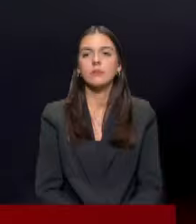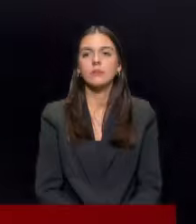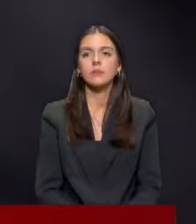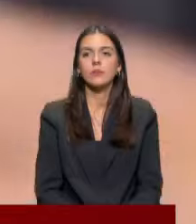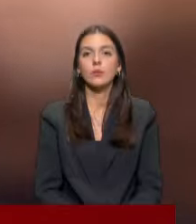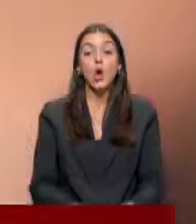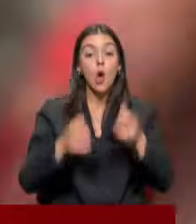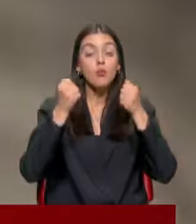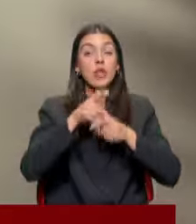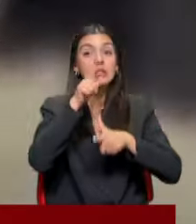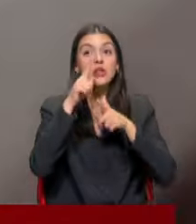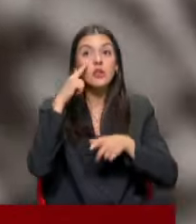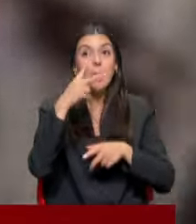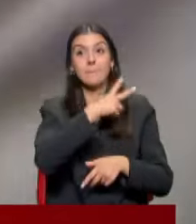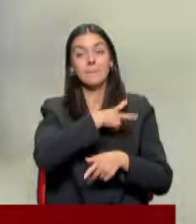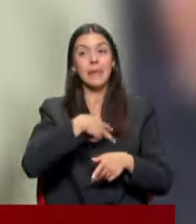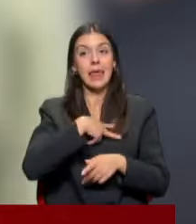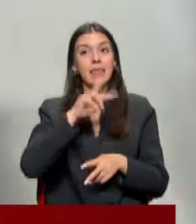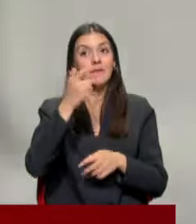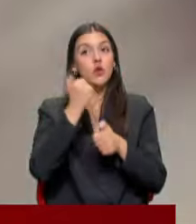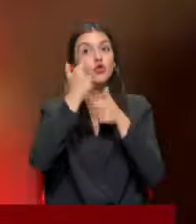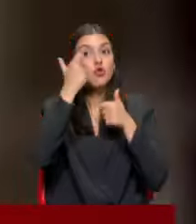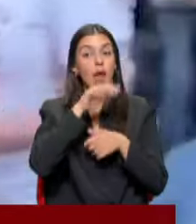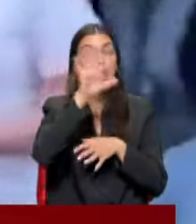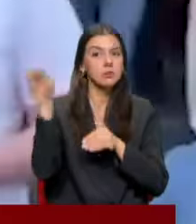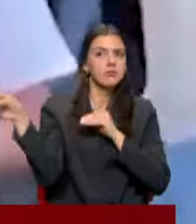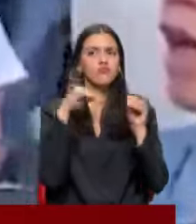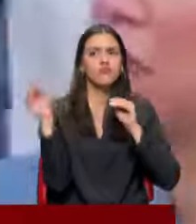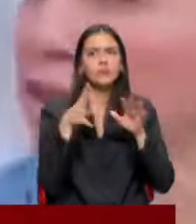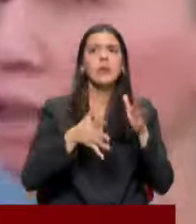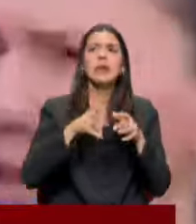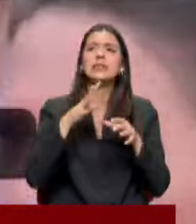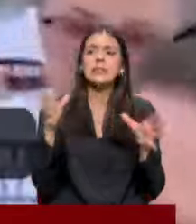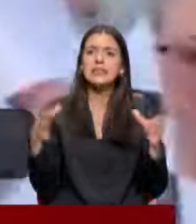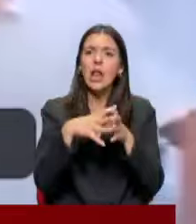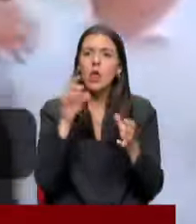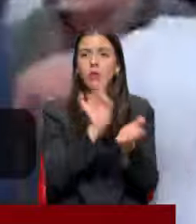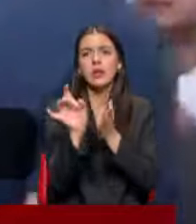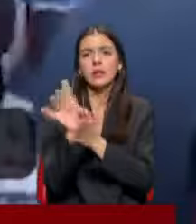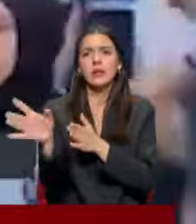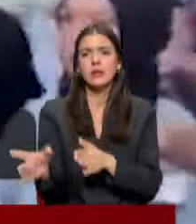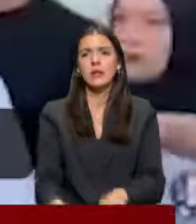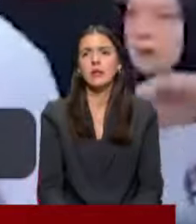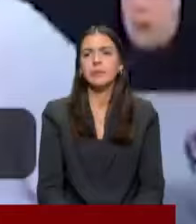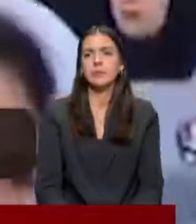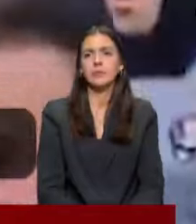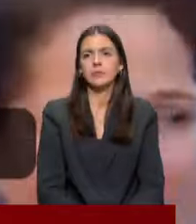İttirme. Protestoculara belediye personeli ve güvenlik görevlileri müdahale etti. Salondan çıkarıldılar.